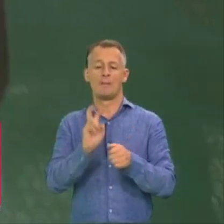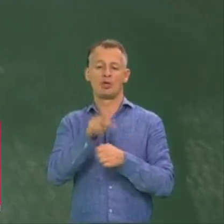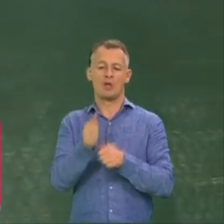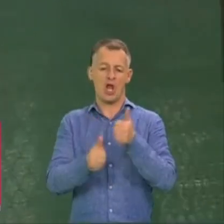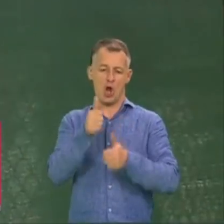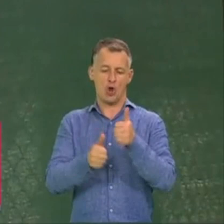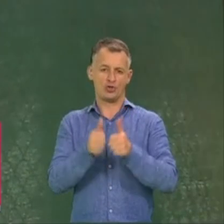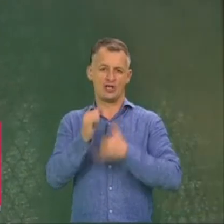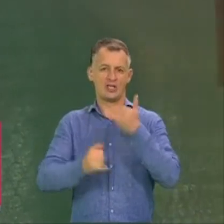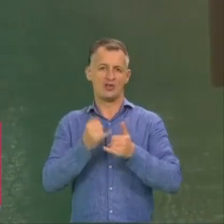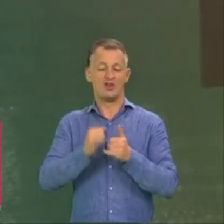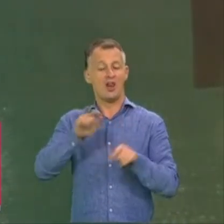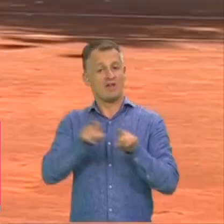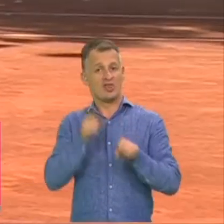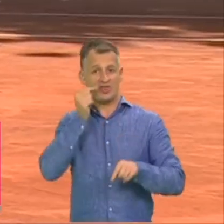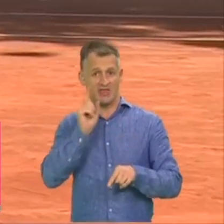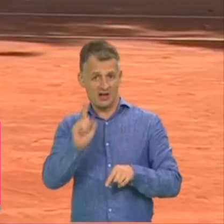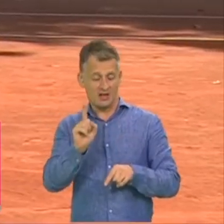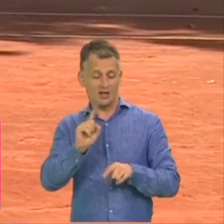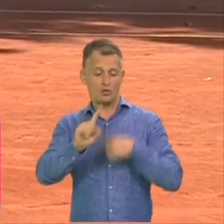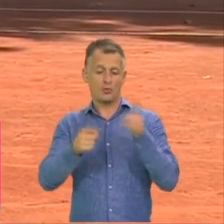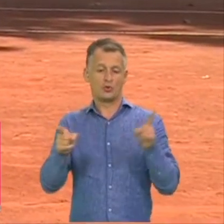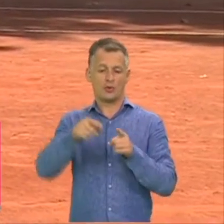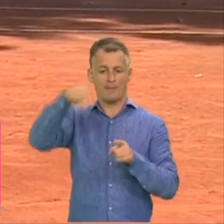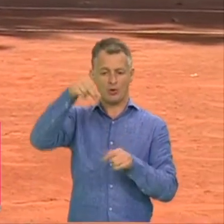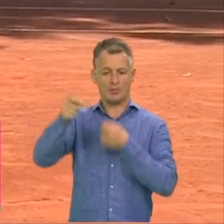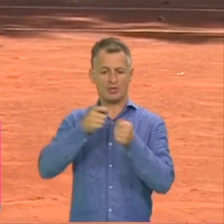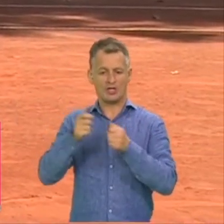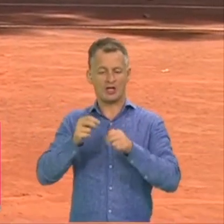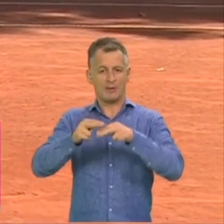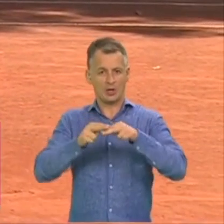care au fost declarațiile aflați după o scurtă pauză de publicitate. Rămâneți cu noi, vă aștept!